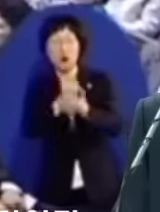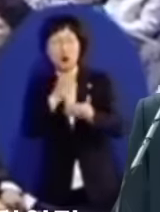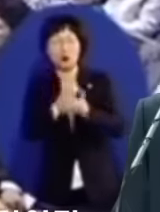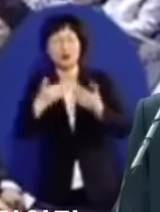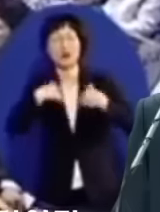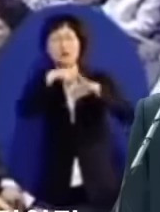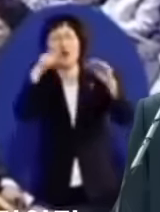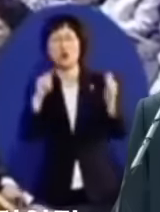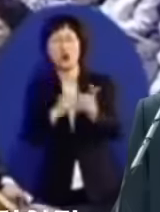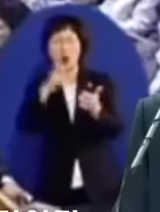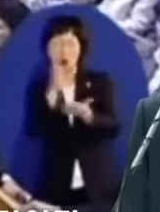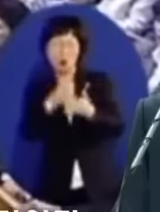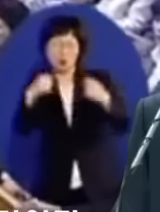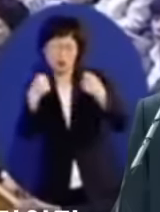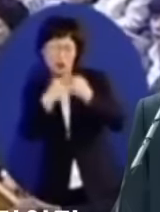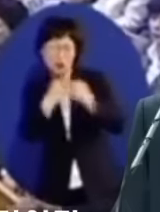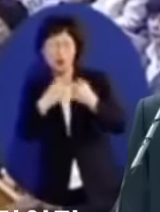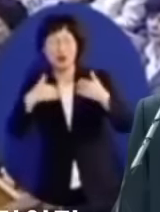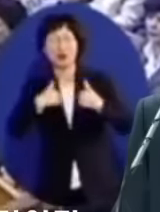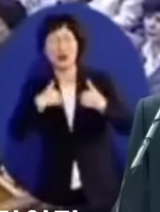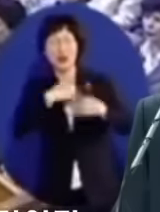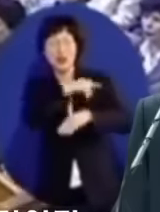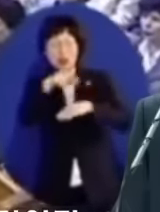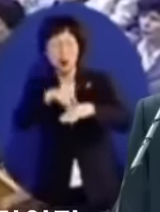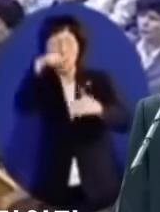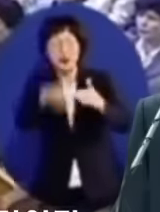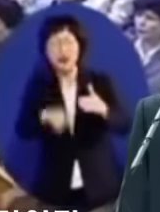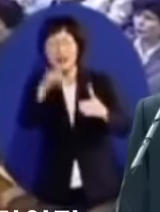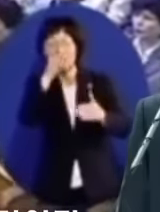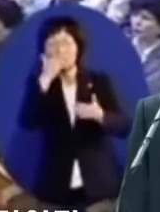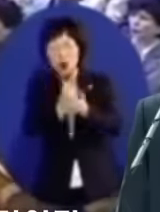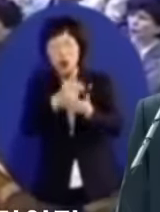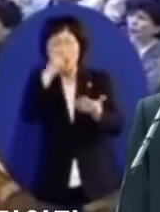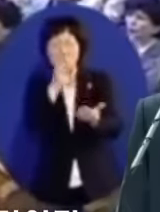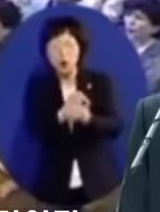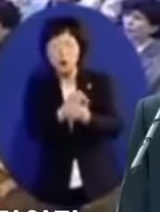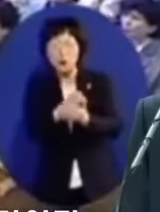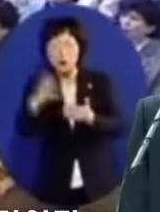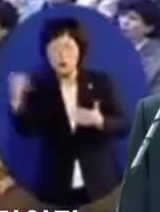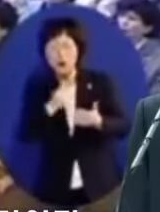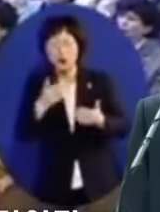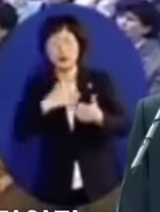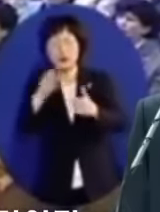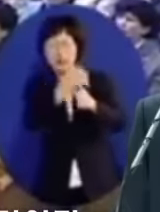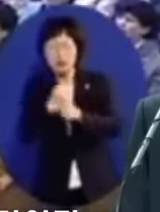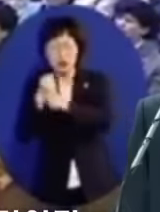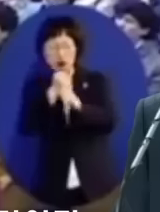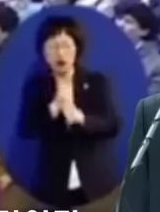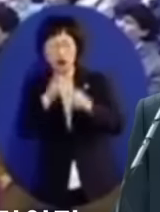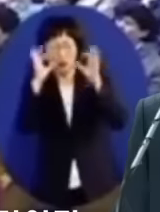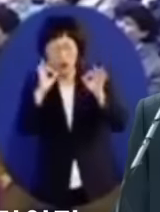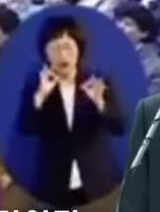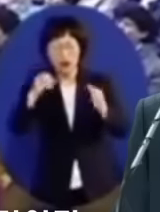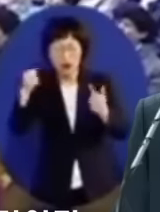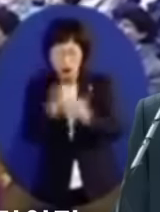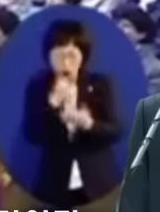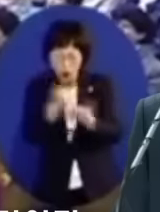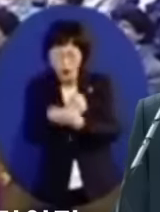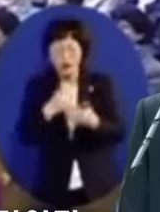내 마음의 법과 싸워 내 지체 속에 있는 죄의 법으로 나를 사로잡아 오는 것을 보는도다.